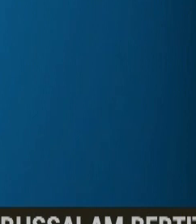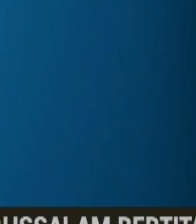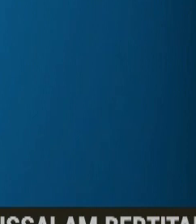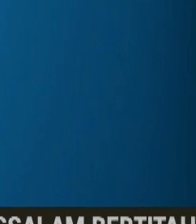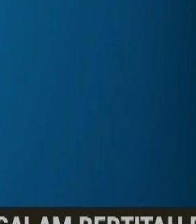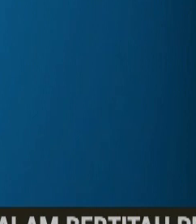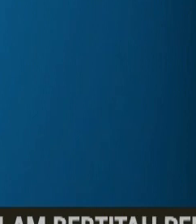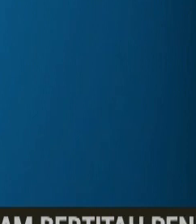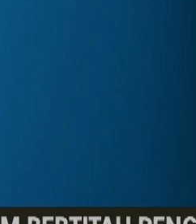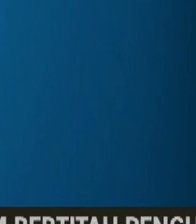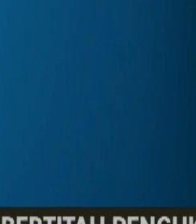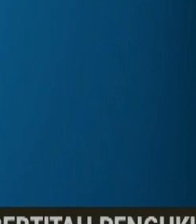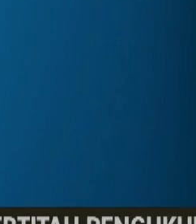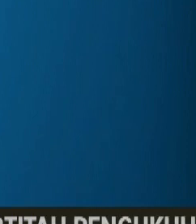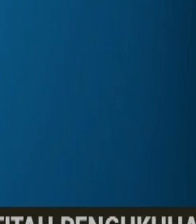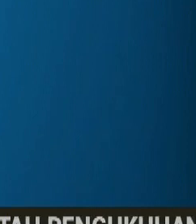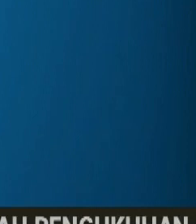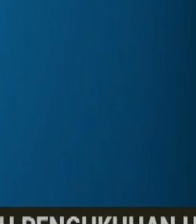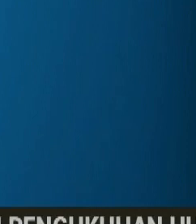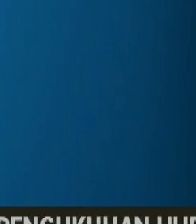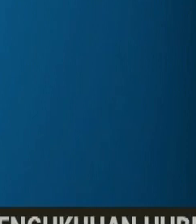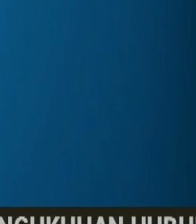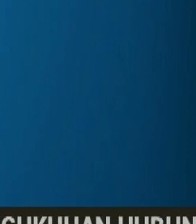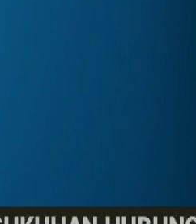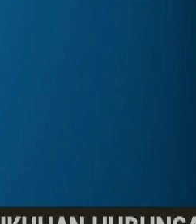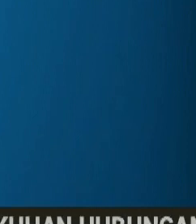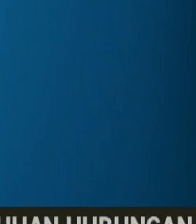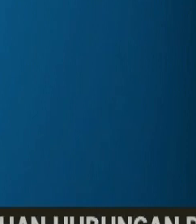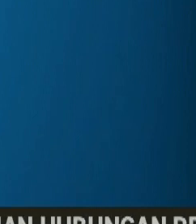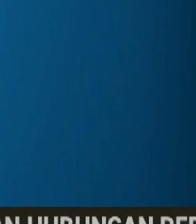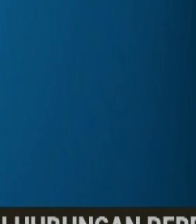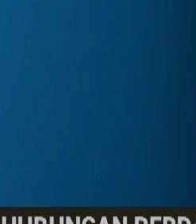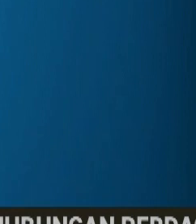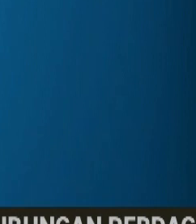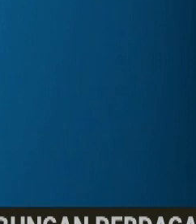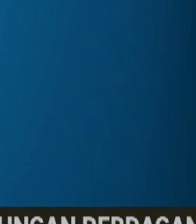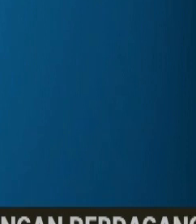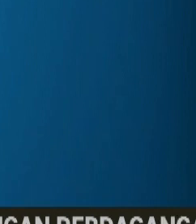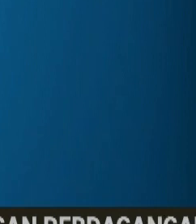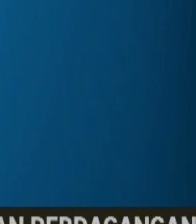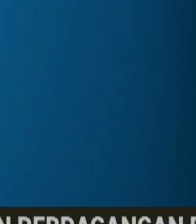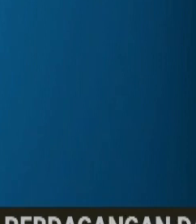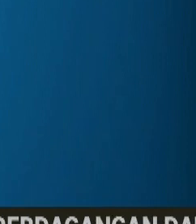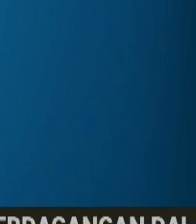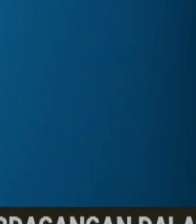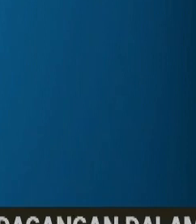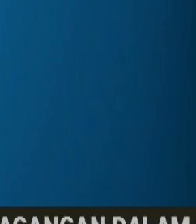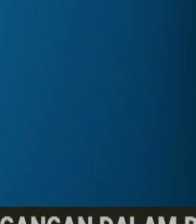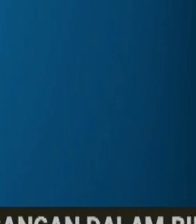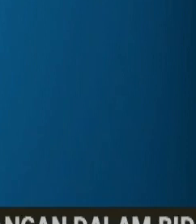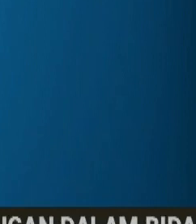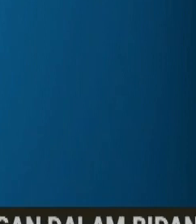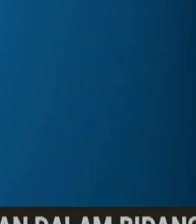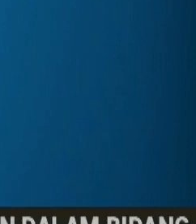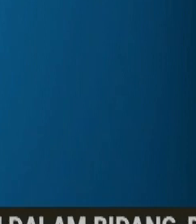Latihan diadakan bagi memastikan kesediaan semua pihak berkepentingan yang berkaitan dalam menangani kecemasan melibatkan operasi penerbangan dan